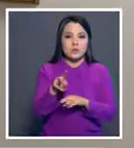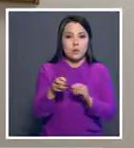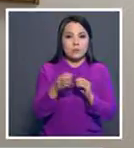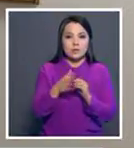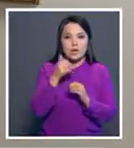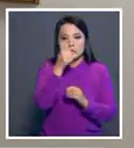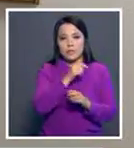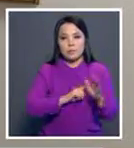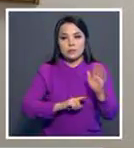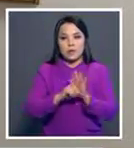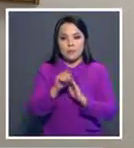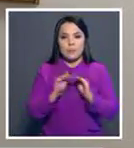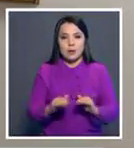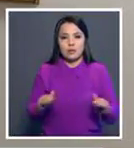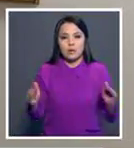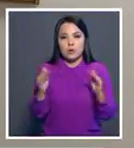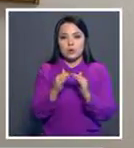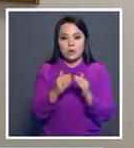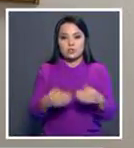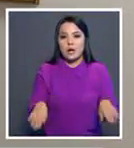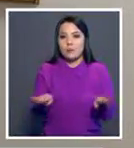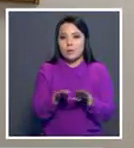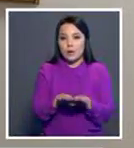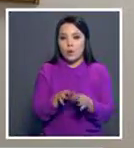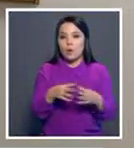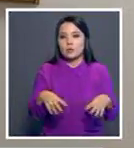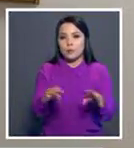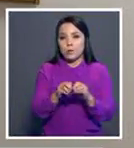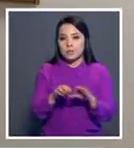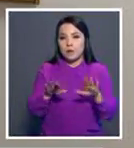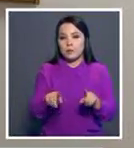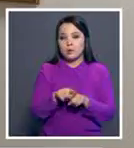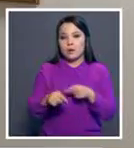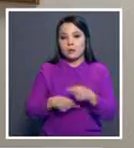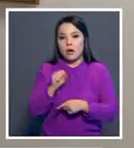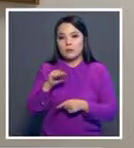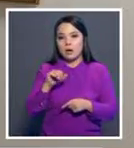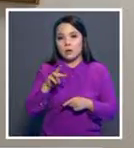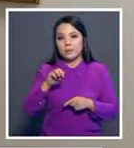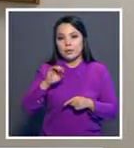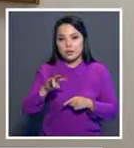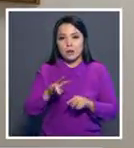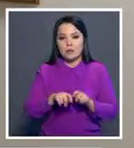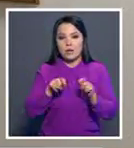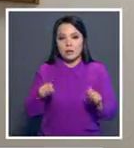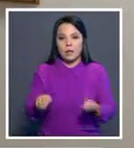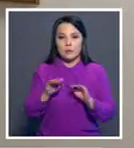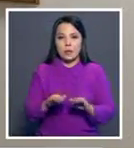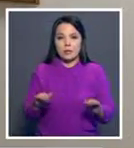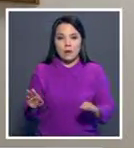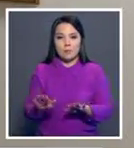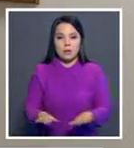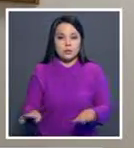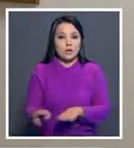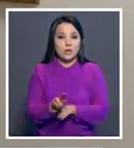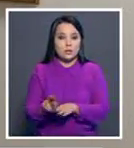2015 жылдан бастап балалар үйі жабылып, бізде отбасылық үлгідегі атамекен балалар ауылы ашылып, сонда балалар тәрбиеленуде.